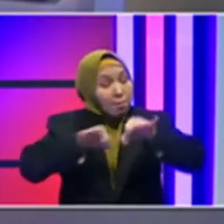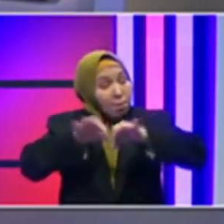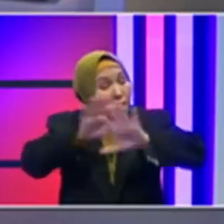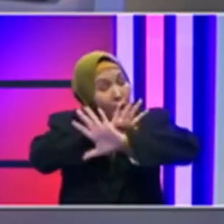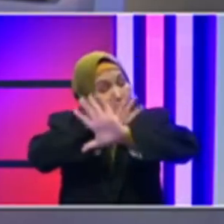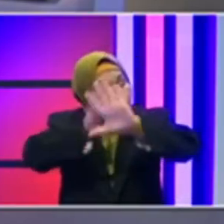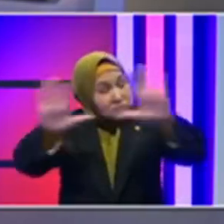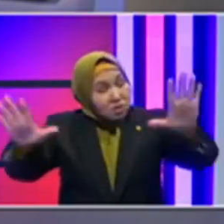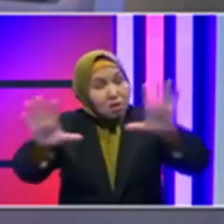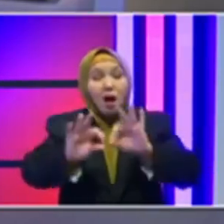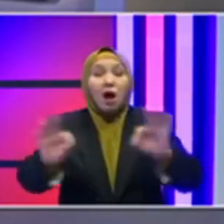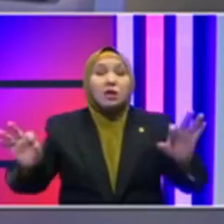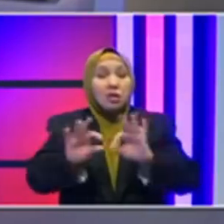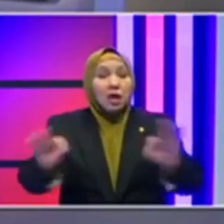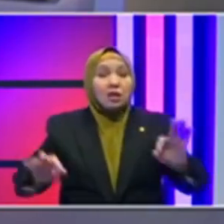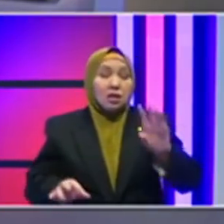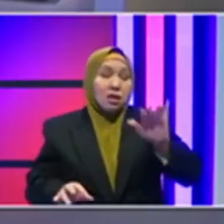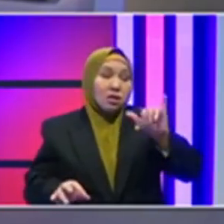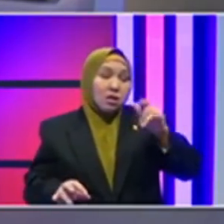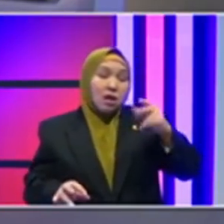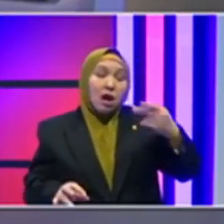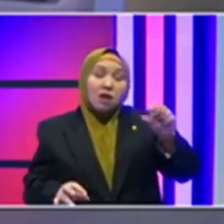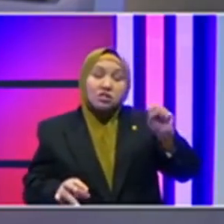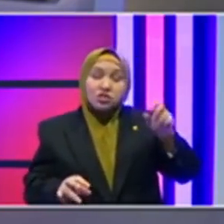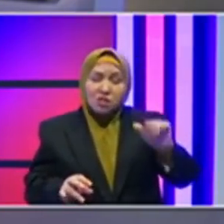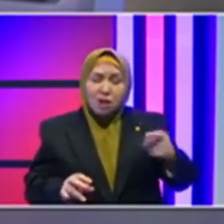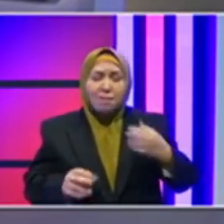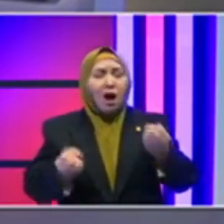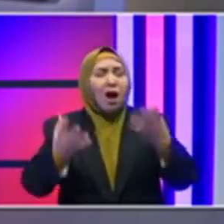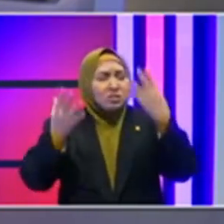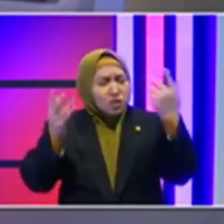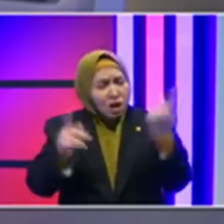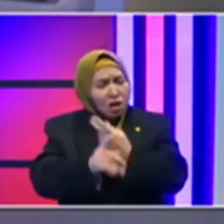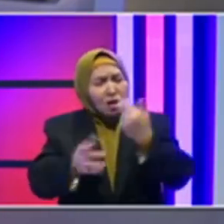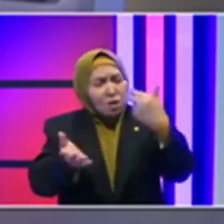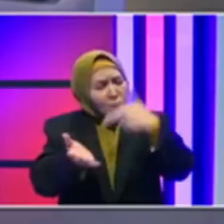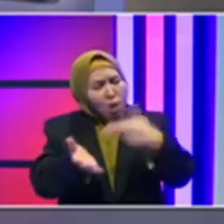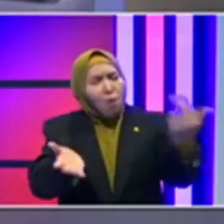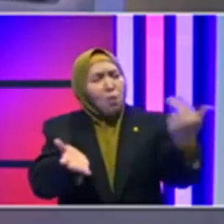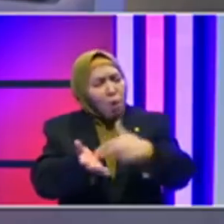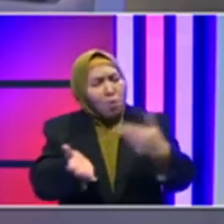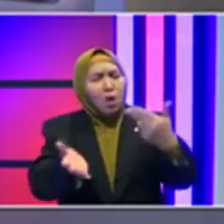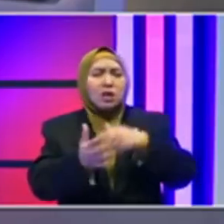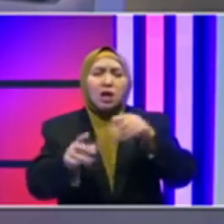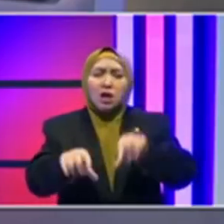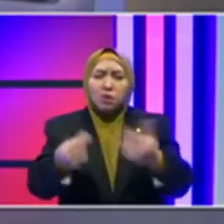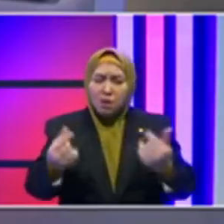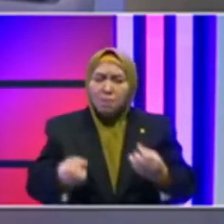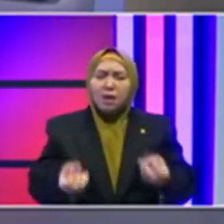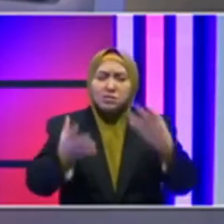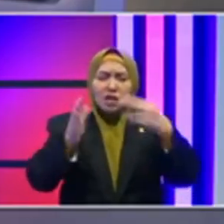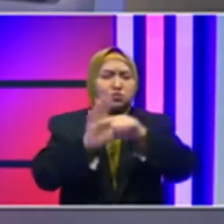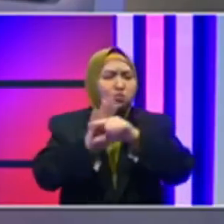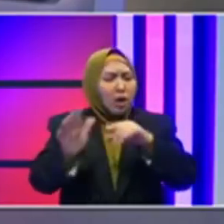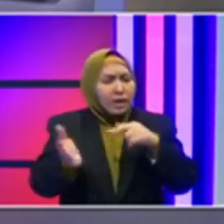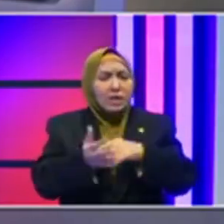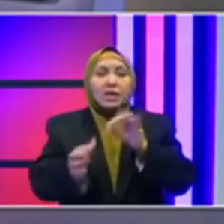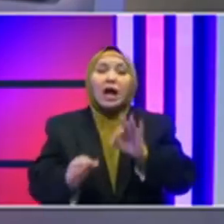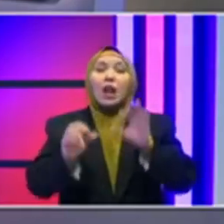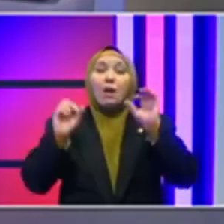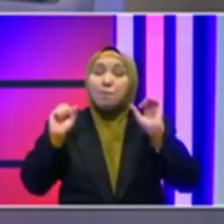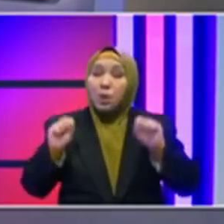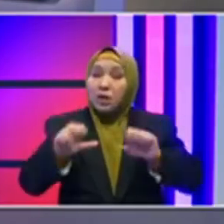ayat ini qasiyah ini banyak sekali berulang dalam surah ini dan khaufun banyak kali berulang Kalau boleh